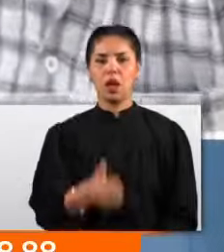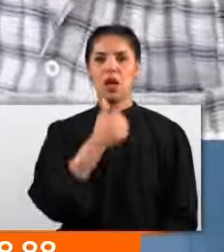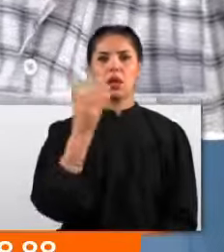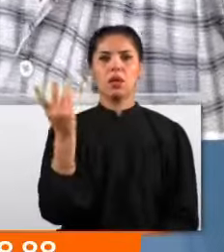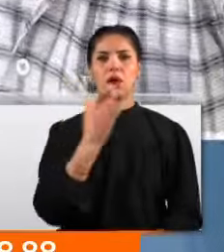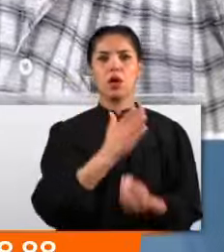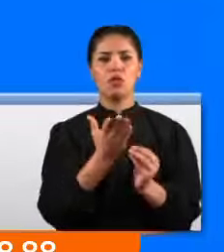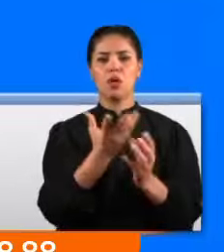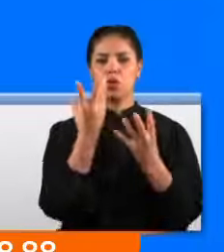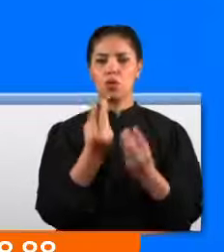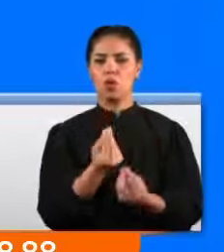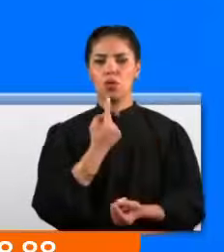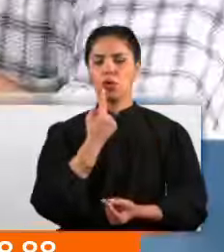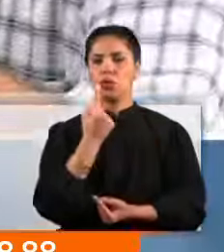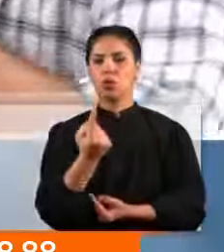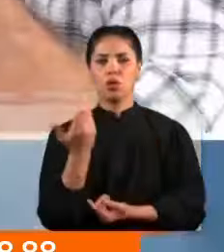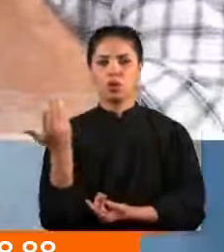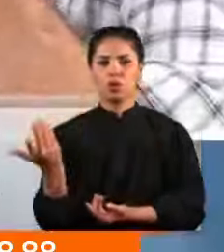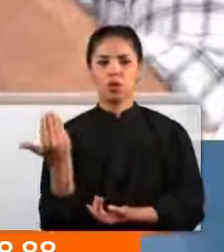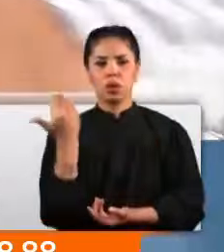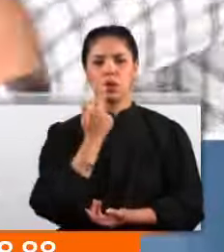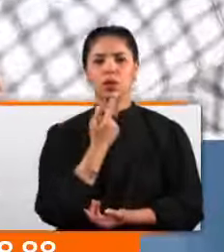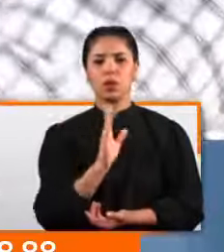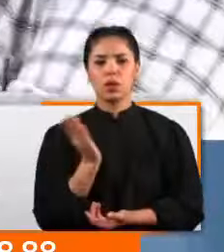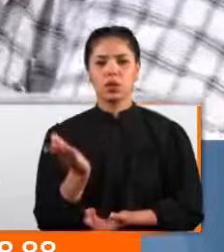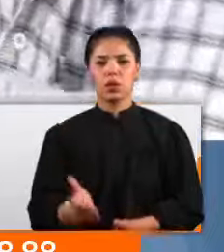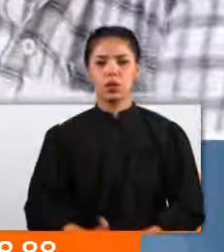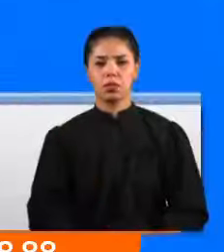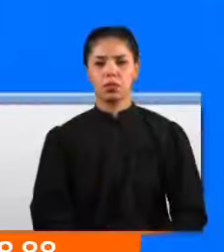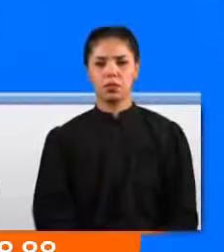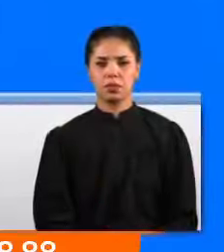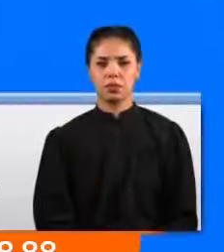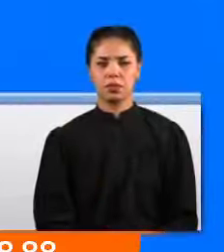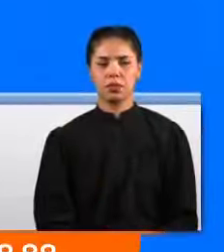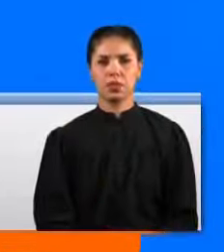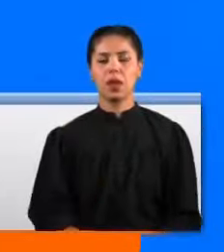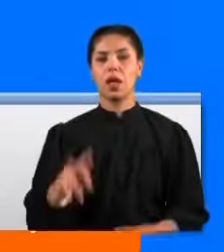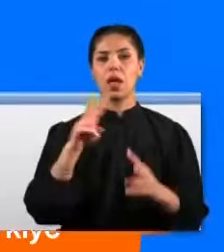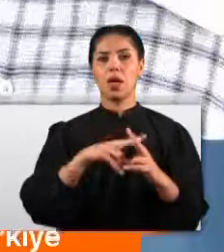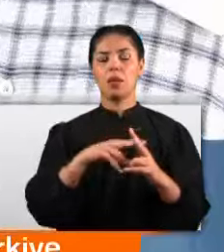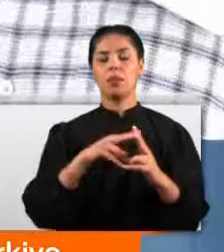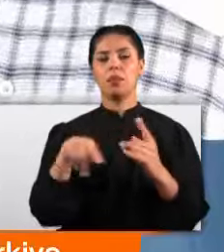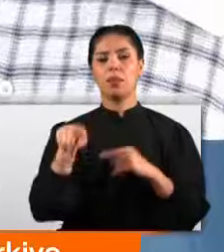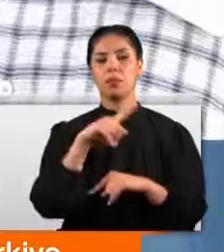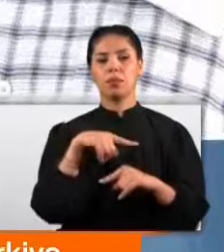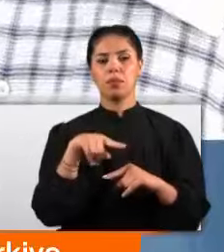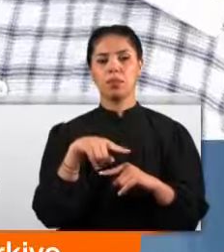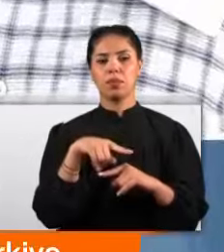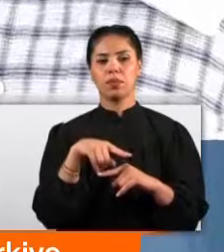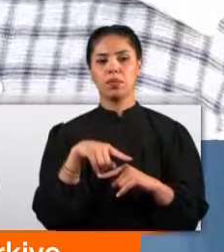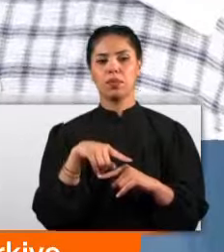de söylüyorsun. Yalan söyleme lan, yalan söyleme, bu kadar iftira atma. Emniyet yetkilileri de sizi kendi izliyor.